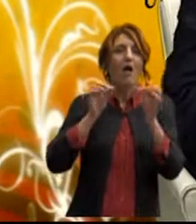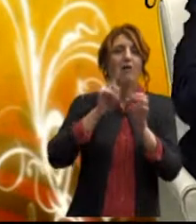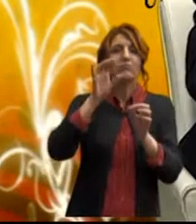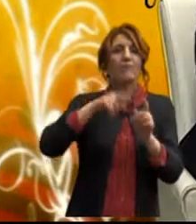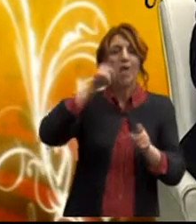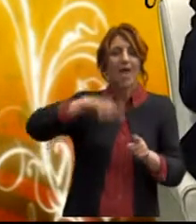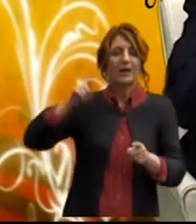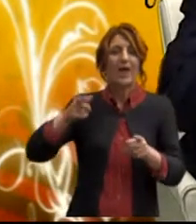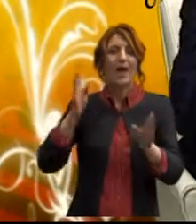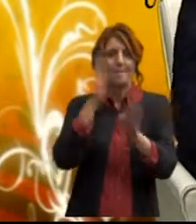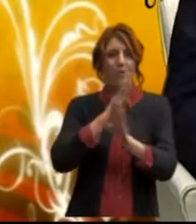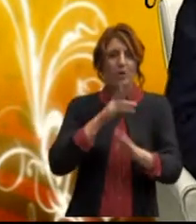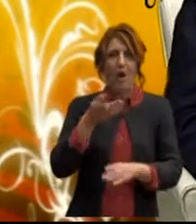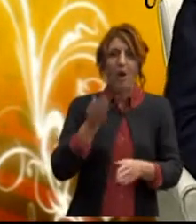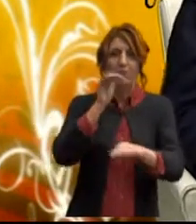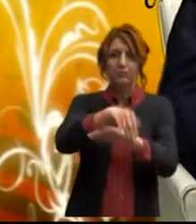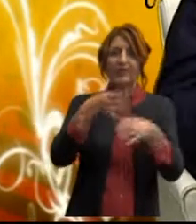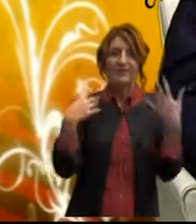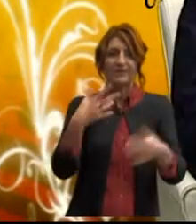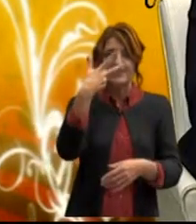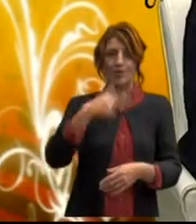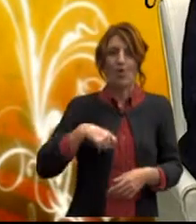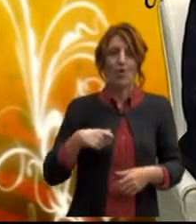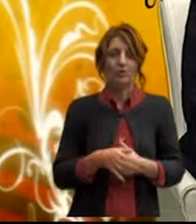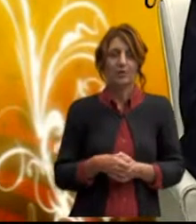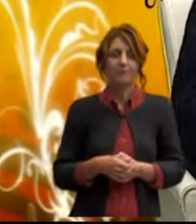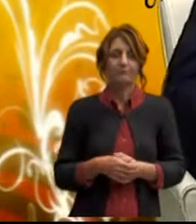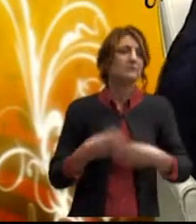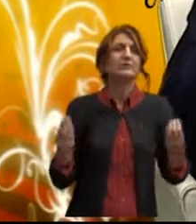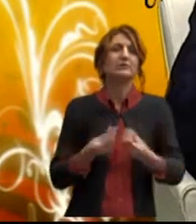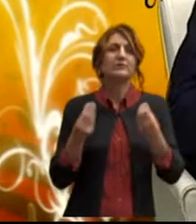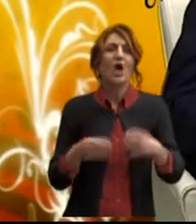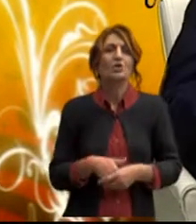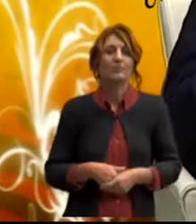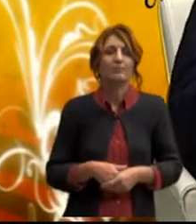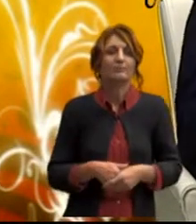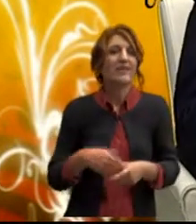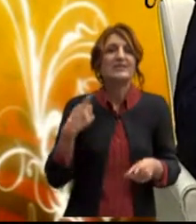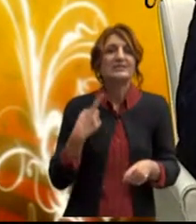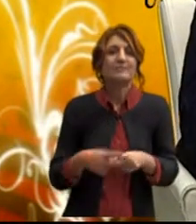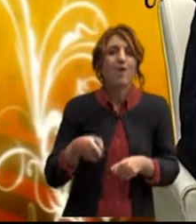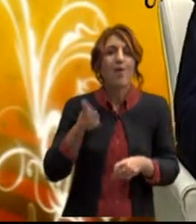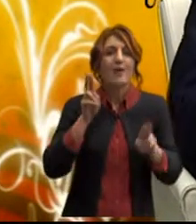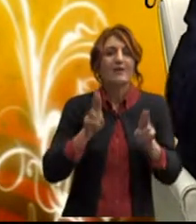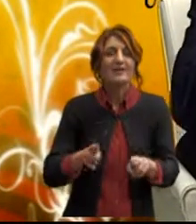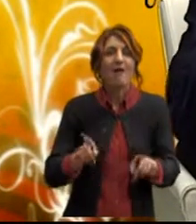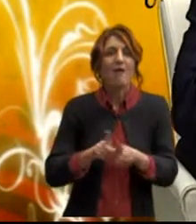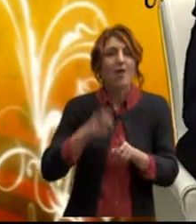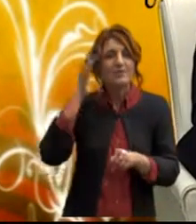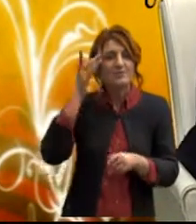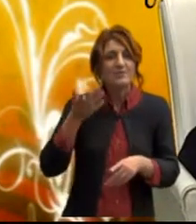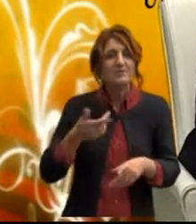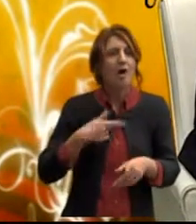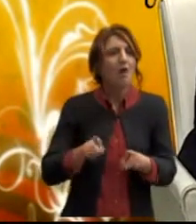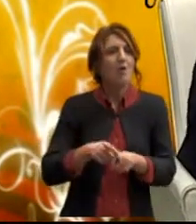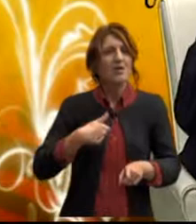I doživio, ne znam, 93 ili koliko godina. Dakle. Evo vidite. Ali zašto? Zato što je on imao smisao života i osjećaj da